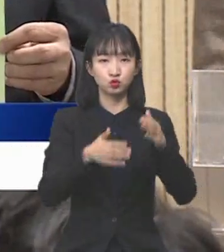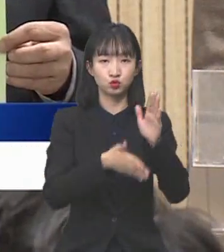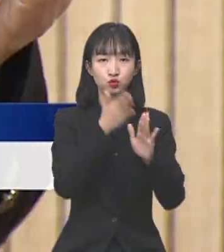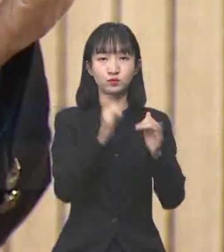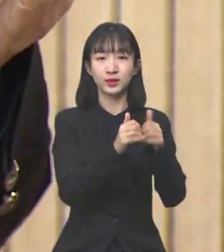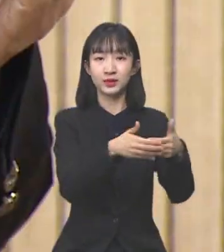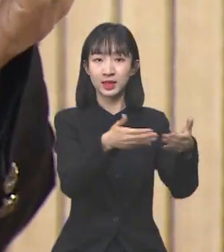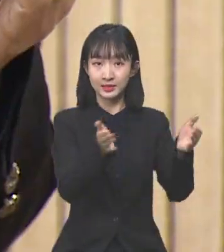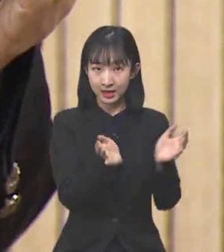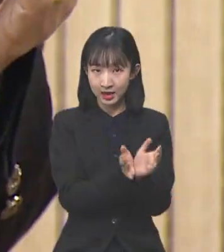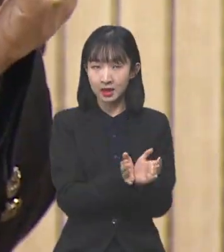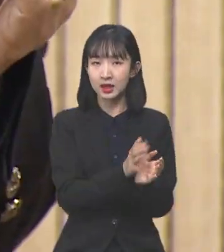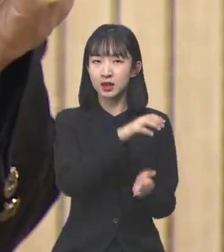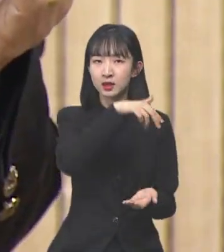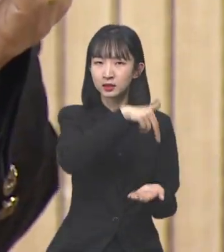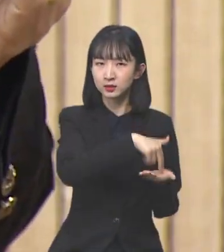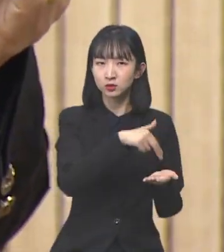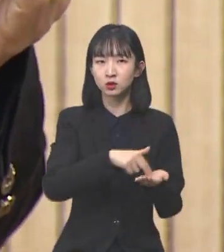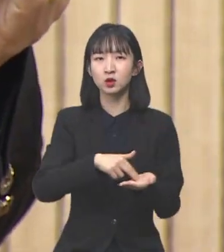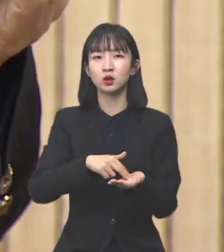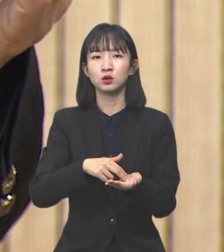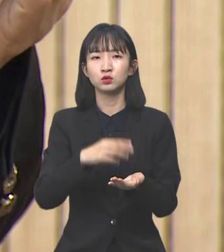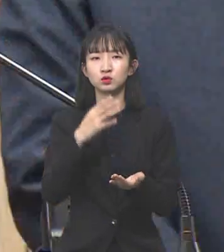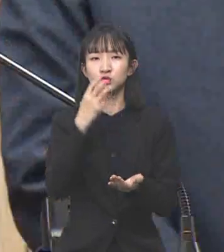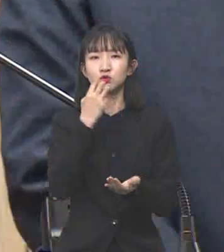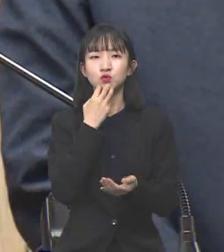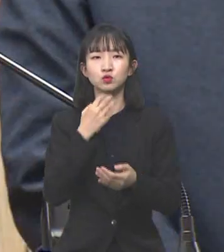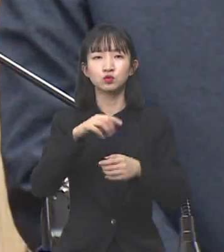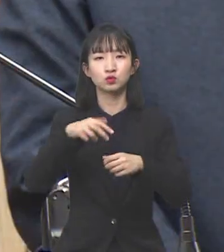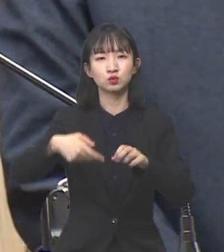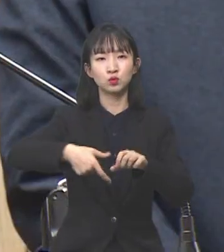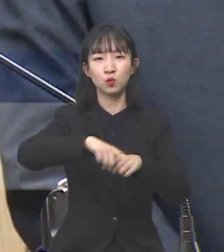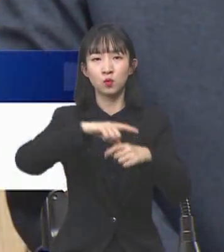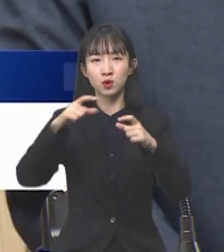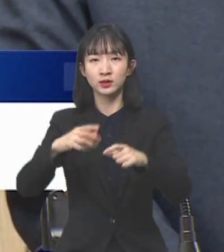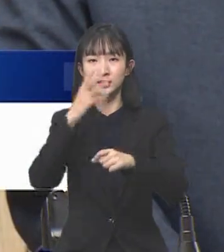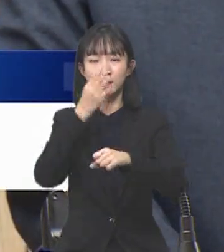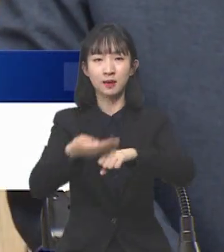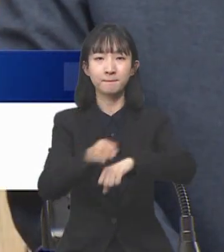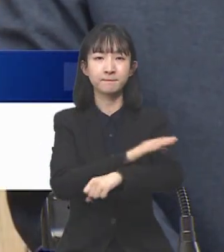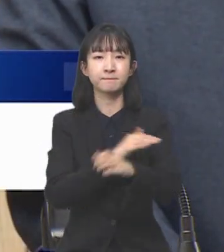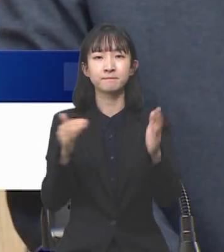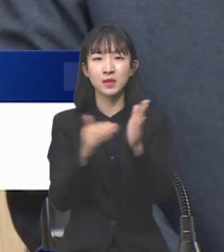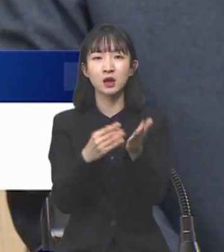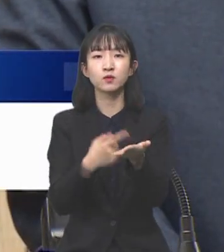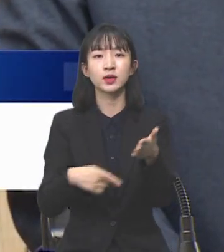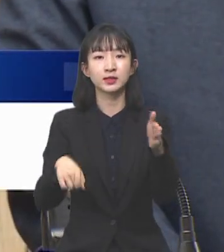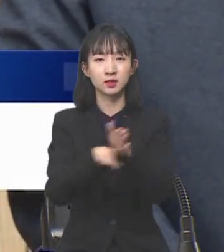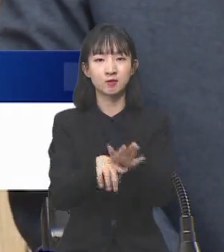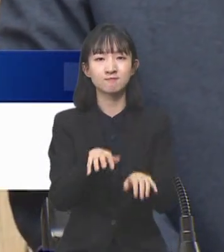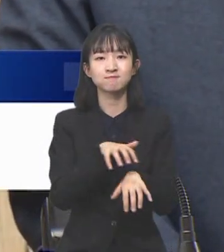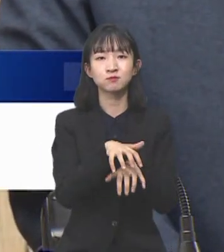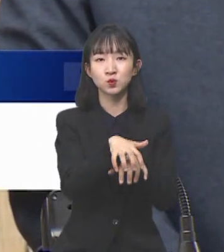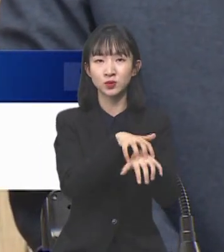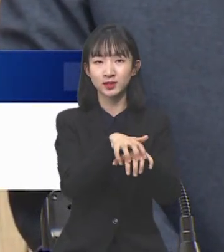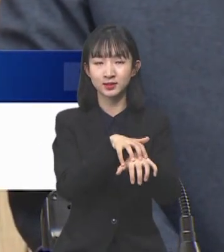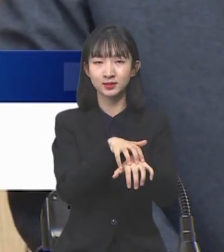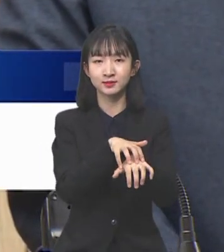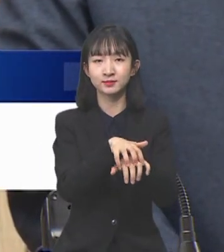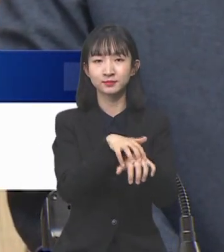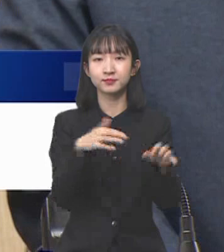종료 주민 대책위원회를 출범 시켰습니다 2025년 수도권매립지 무조건 5 종료